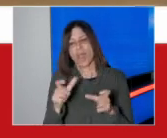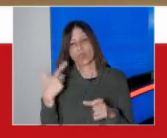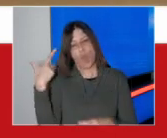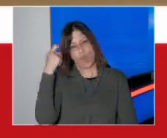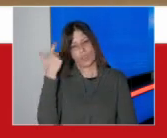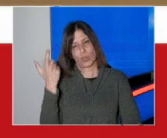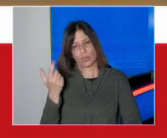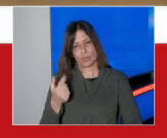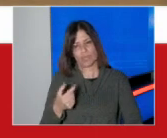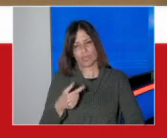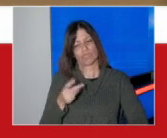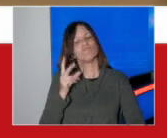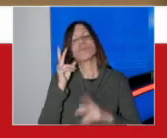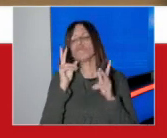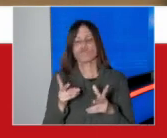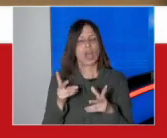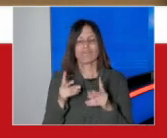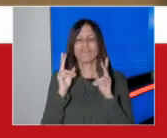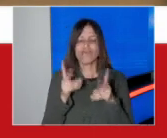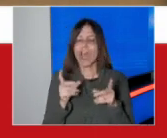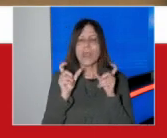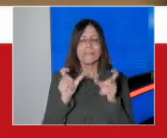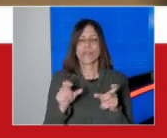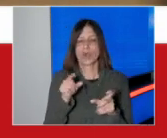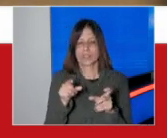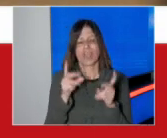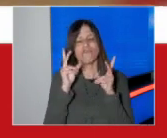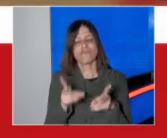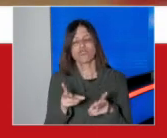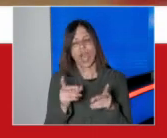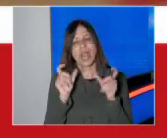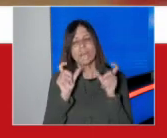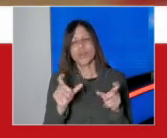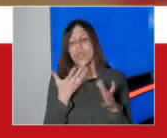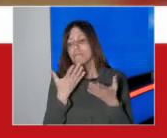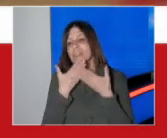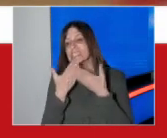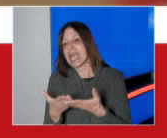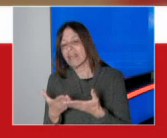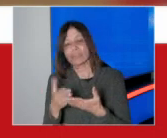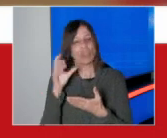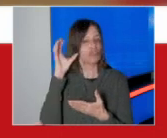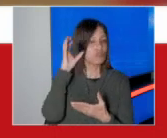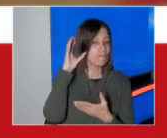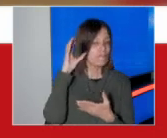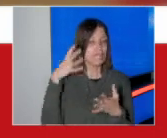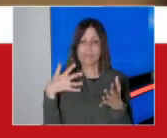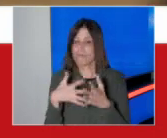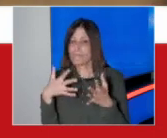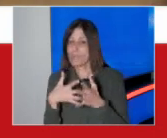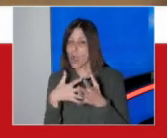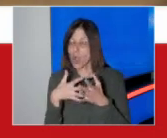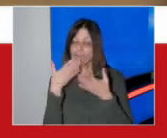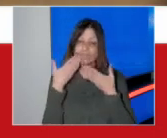אובדנות. אפשר למנוע את זה, אפשר למנוע את זה אם אנחנו נסייע, נקשיב, נבדוק,